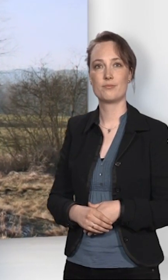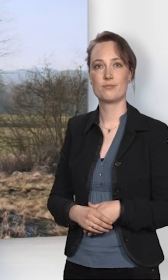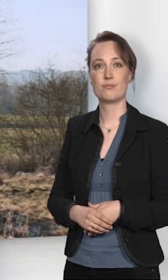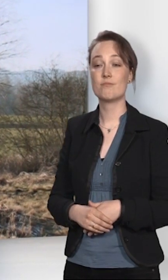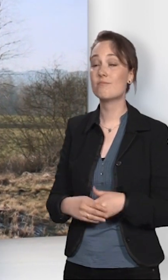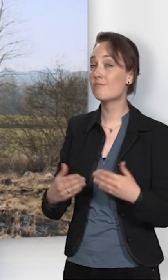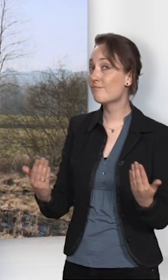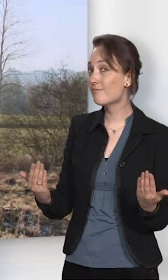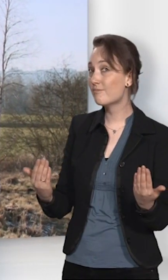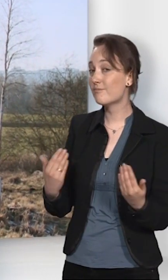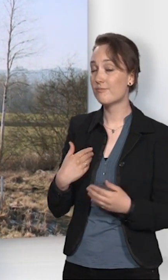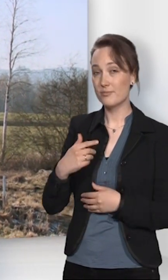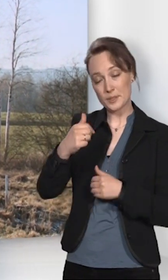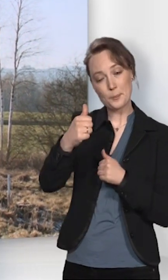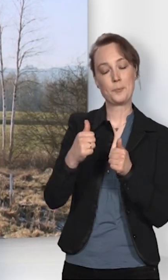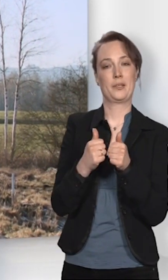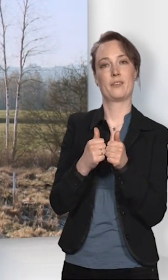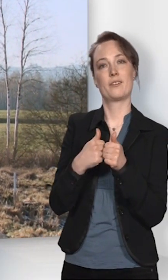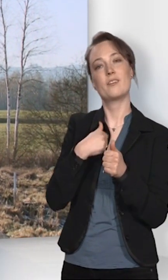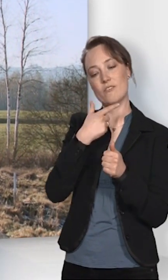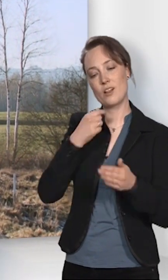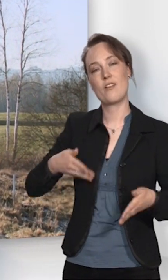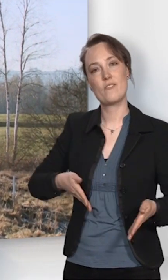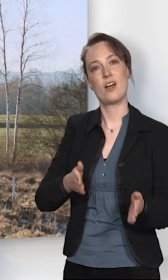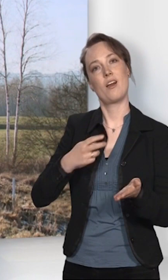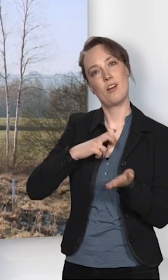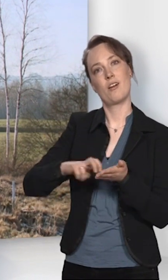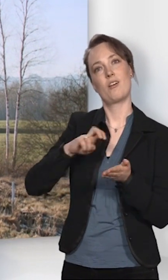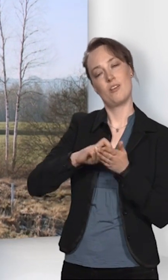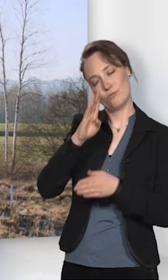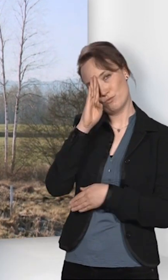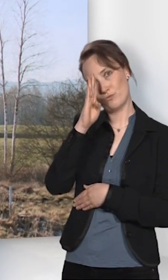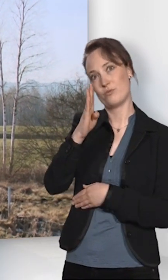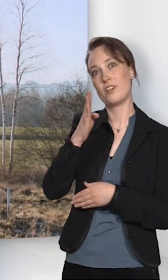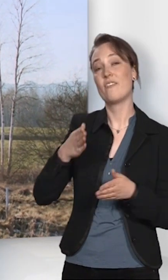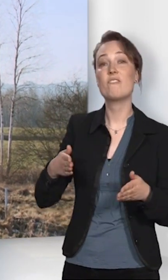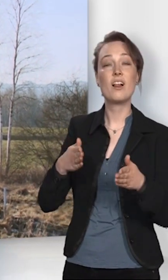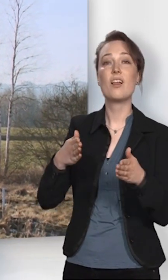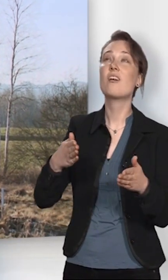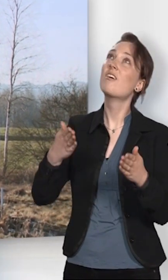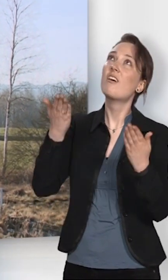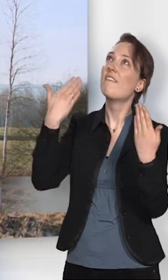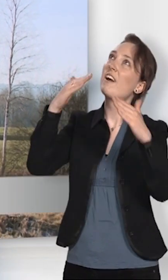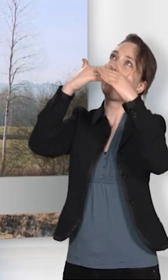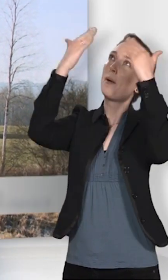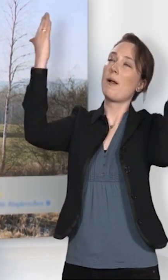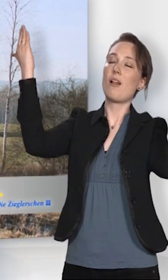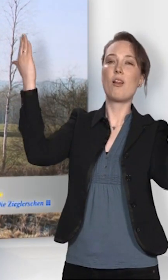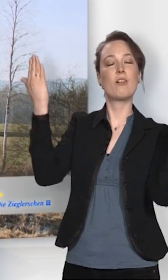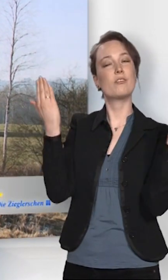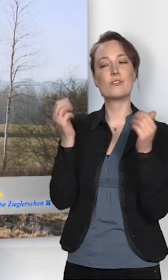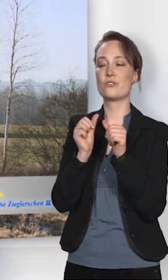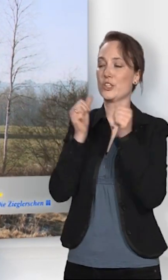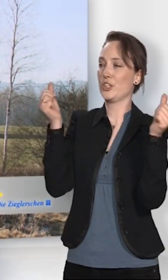Ich möchte gerne mit Ihnen ein Stück Weg gemeinsam zurücklegen. So ein Weg unter freiem Himmel. An der frischen